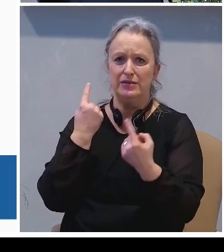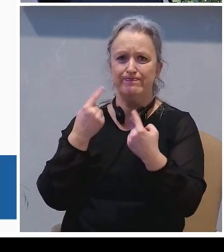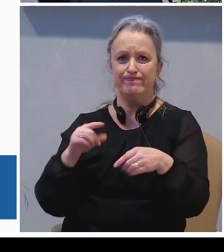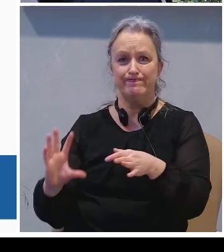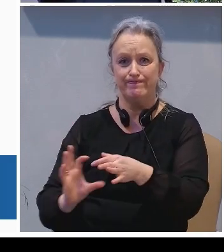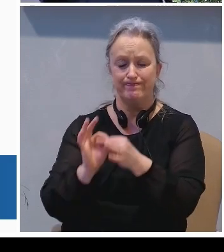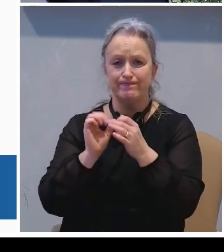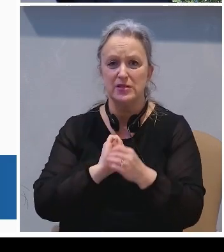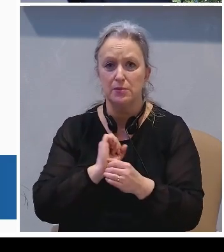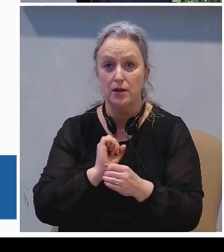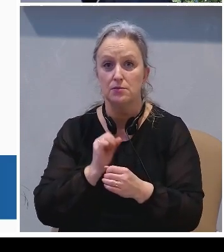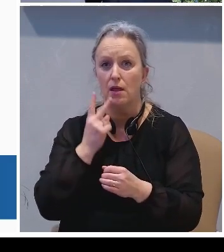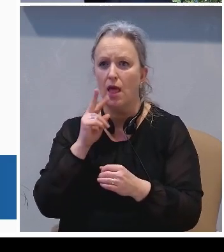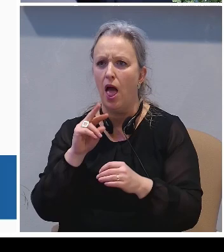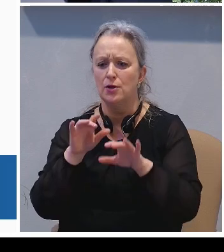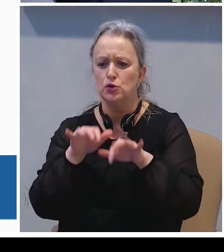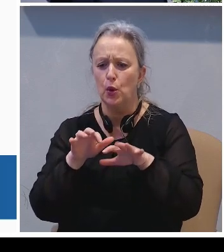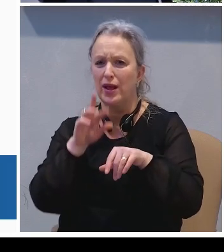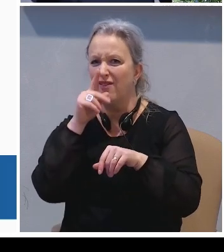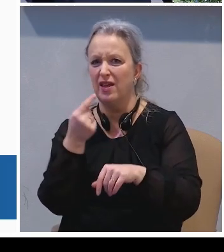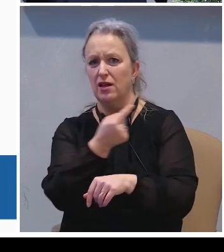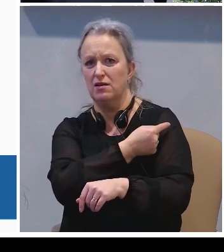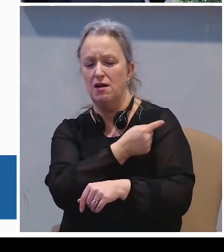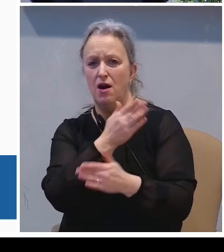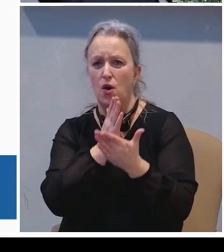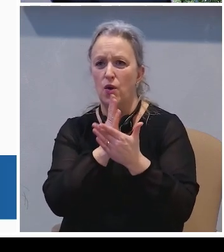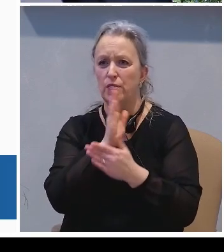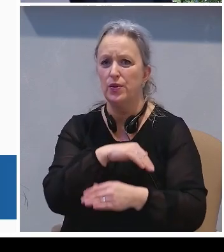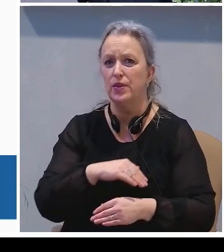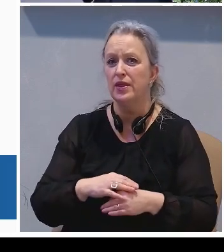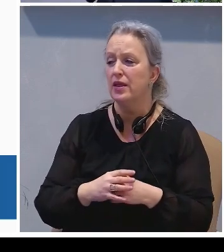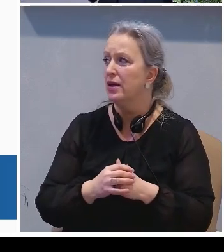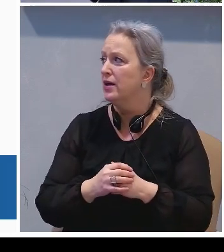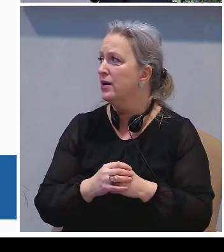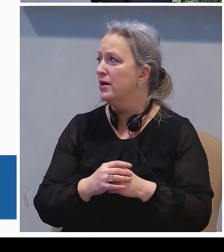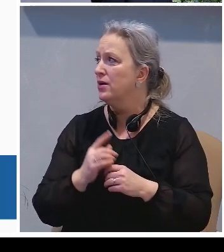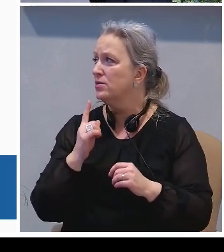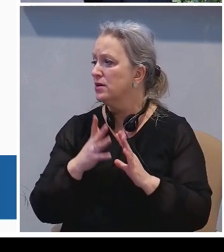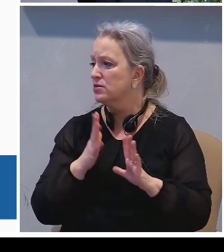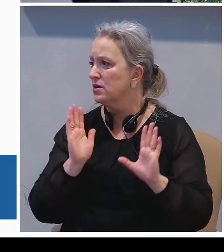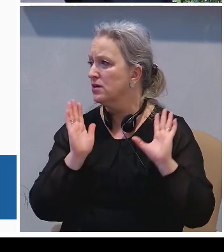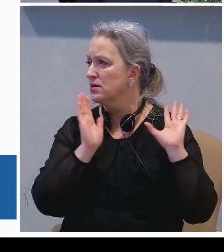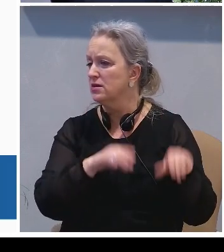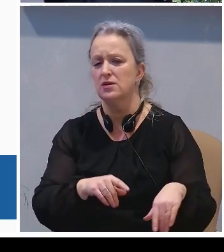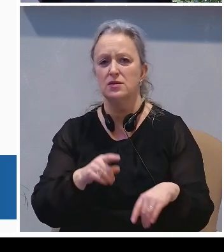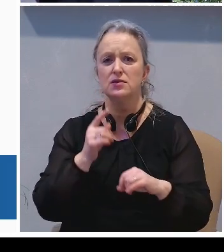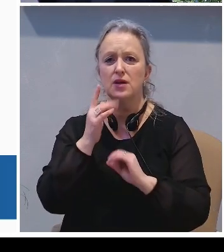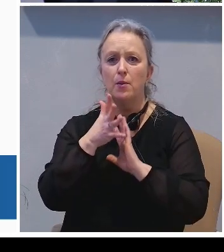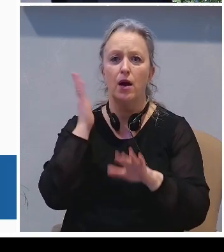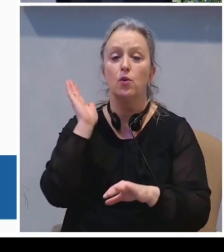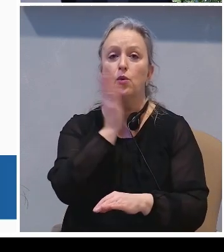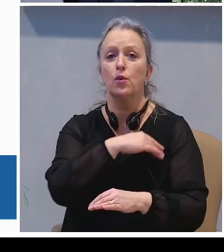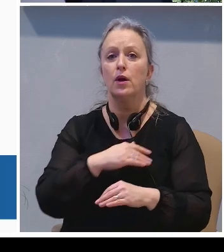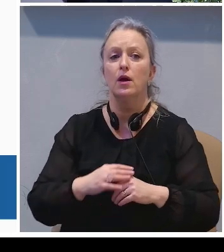Ja ma näen why ka siin on trükiviga gene lisaldus, therapy is et ühesõnaga complicated for Duchenne õieti, muscular dystrophy saate aru?